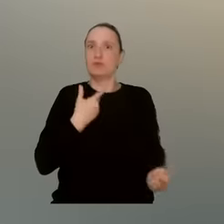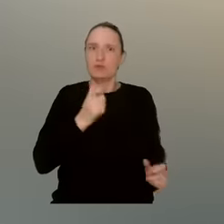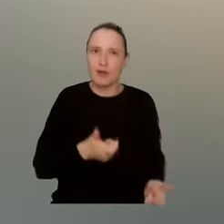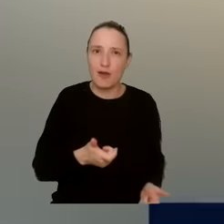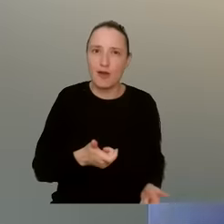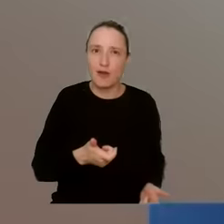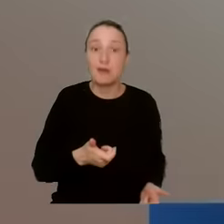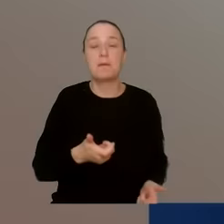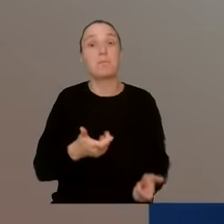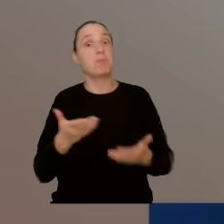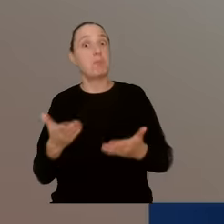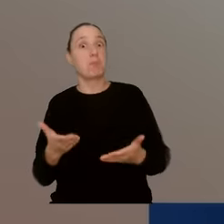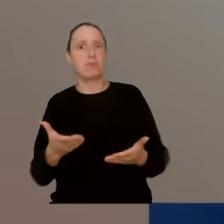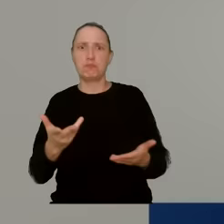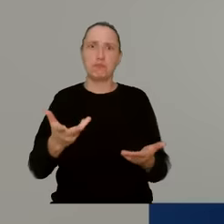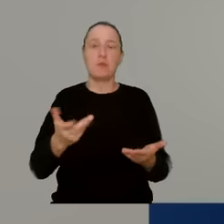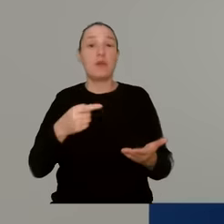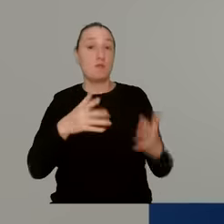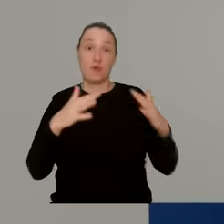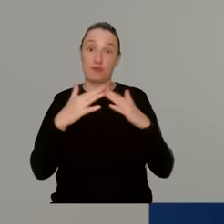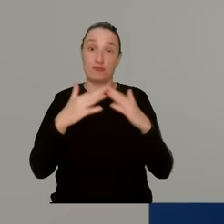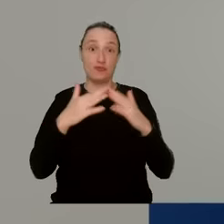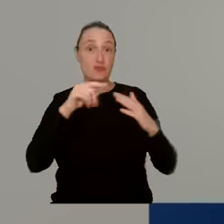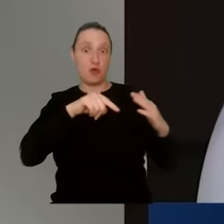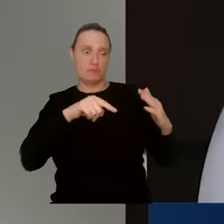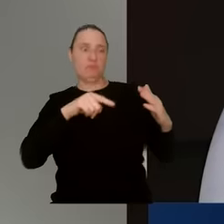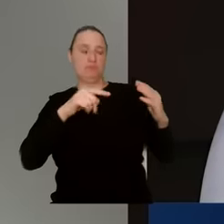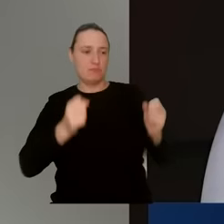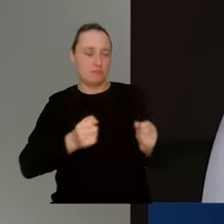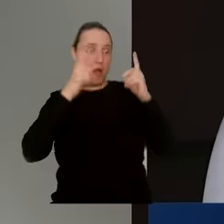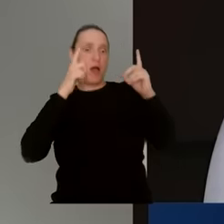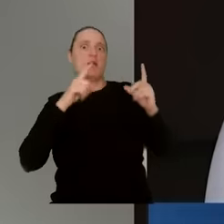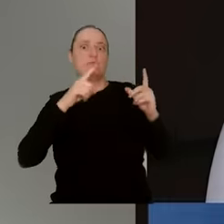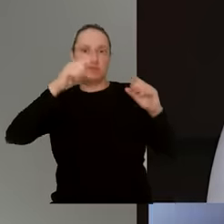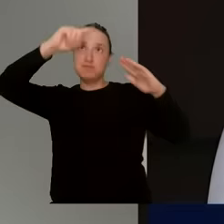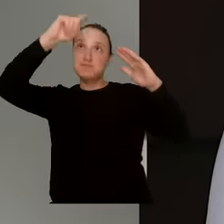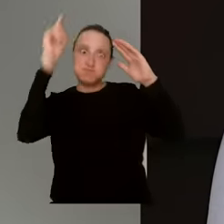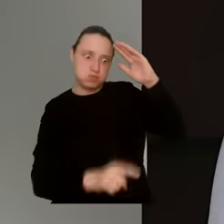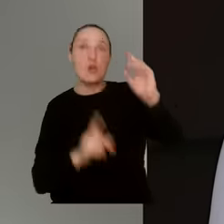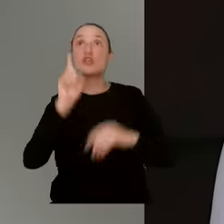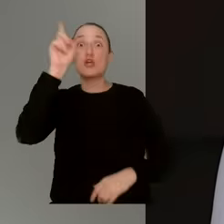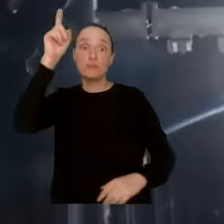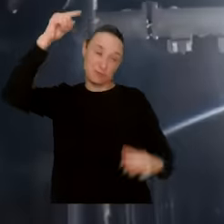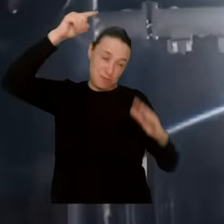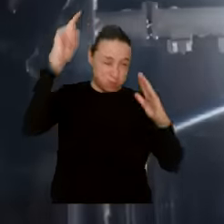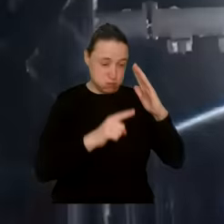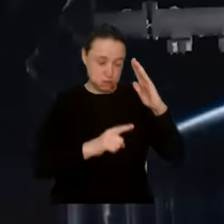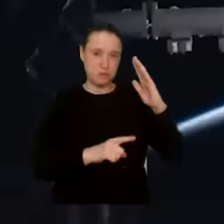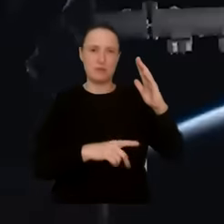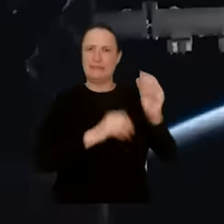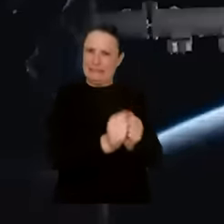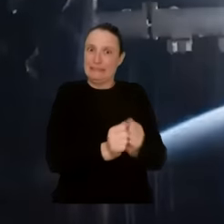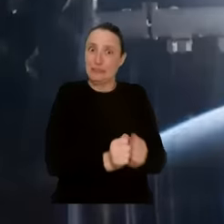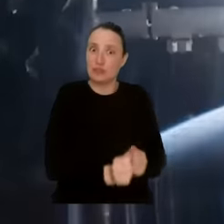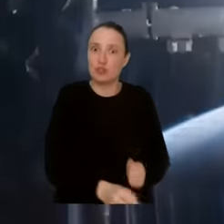Alejandro Otero tego dnia raczej nie chciał spędzić pod gołym niebem. A tu taka niespodzianka. Obiekt spadł z kosmosu i wyrządził w jego domu duże straty. Mężczyzna rzucił